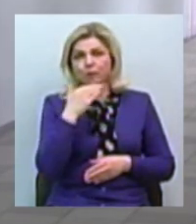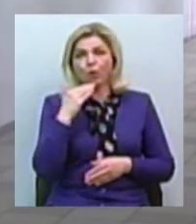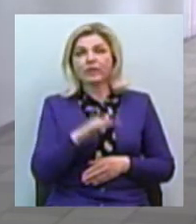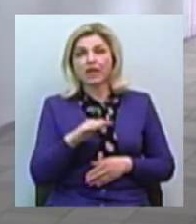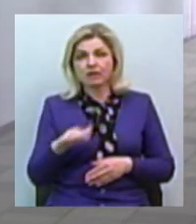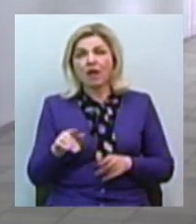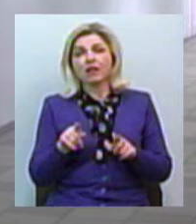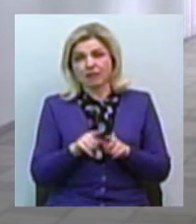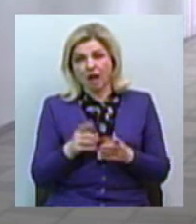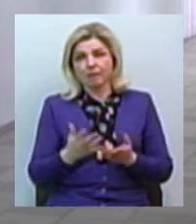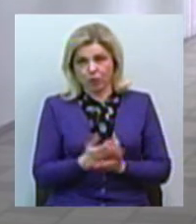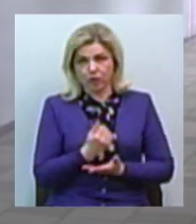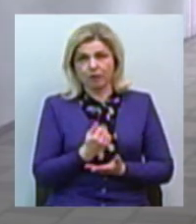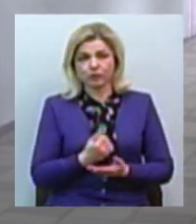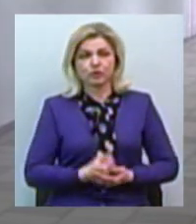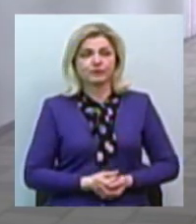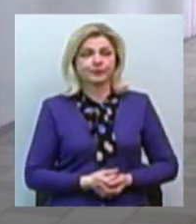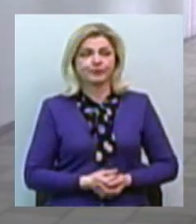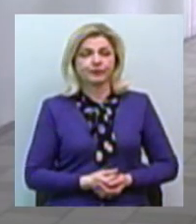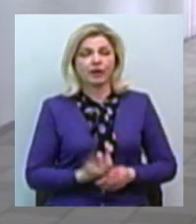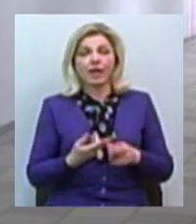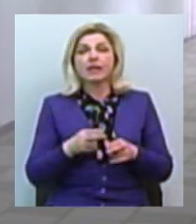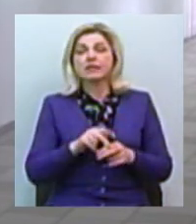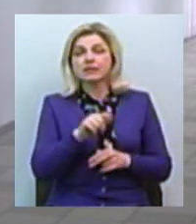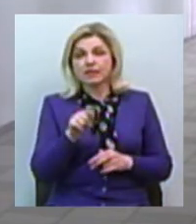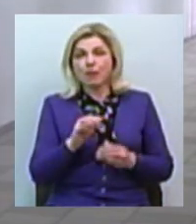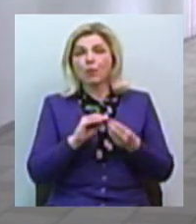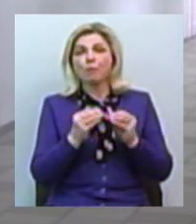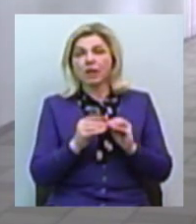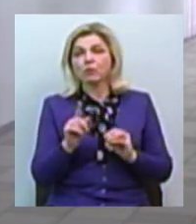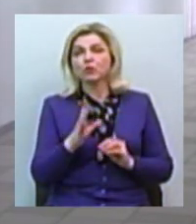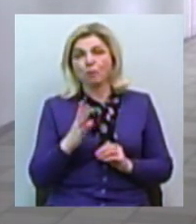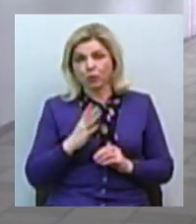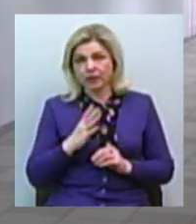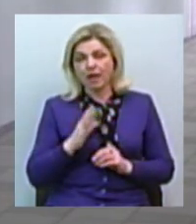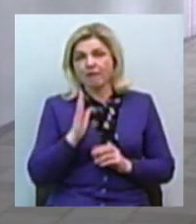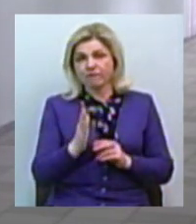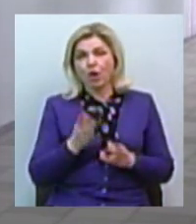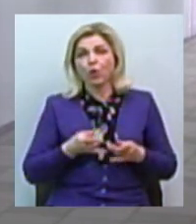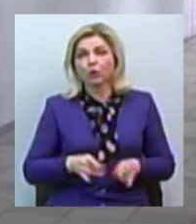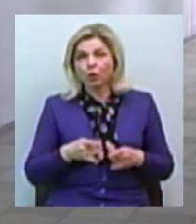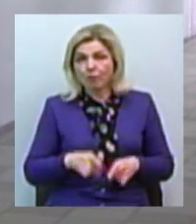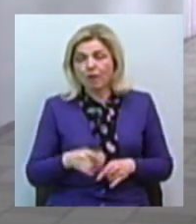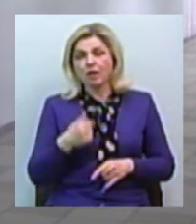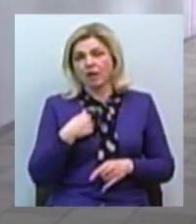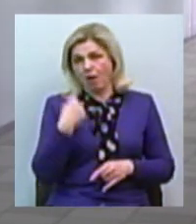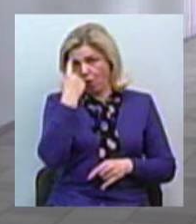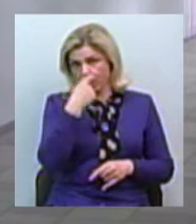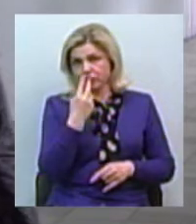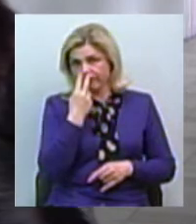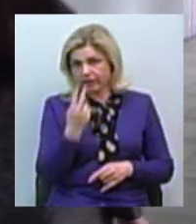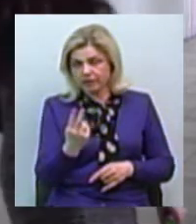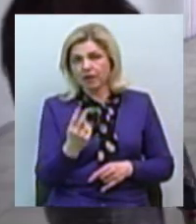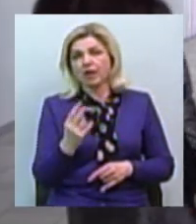так трапилось. І ті проблеми, які там були в цих пологових будинках, я бачив особисто,